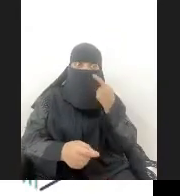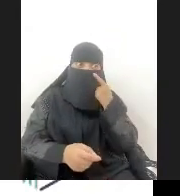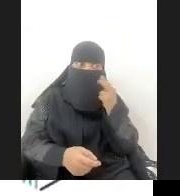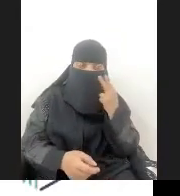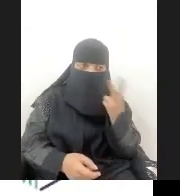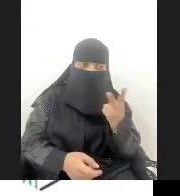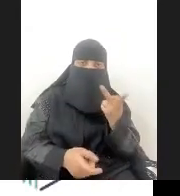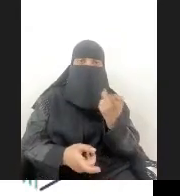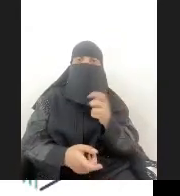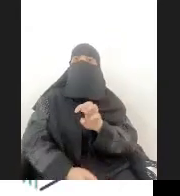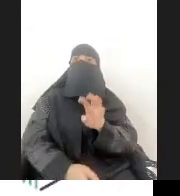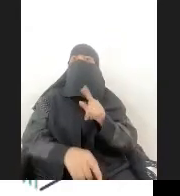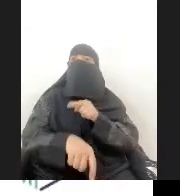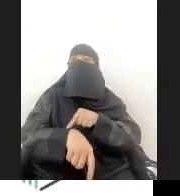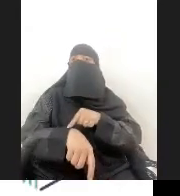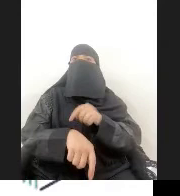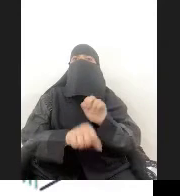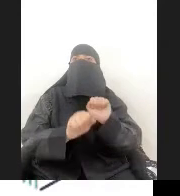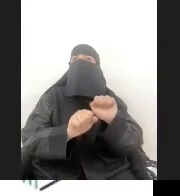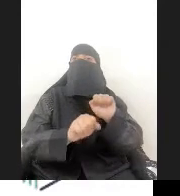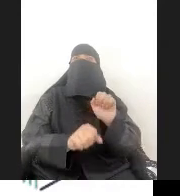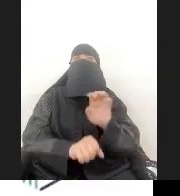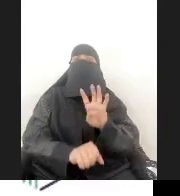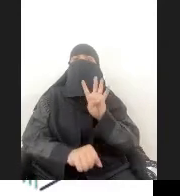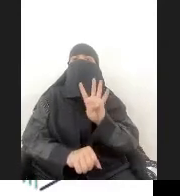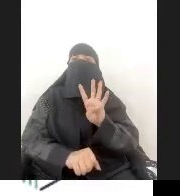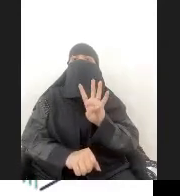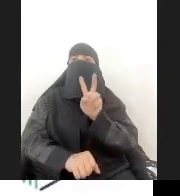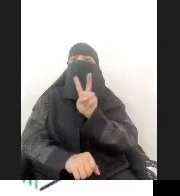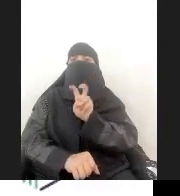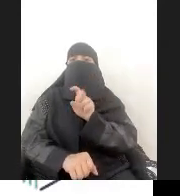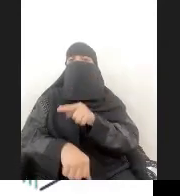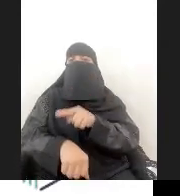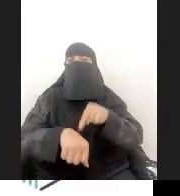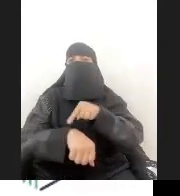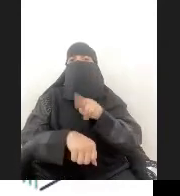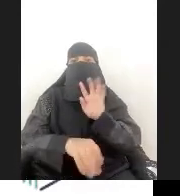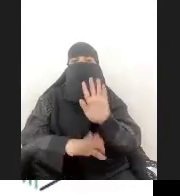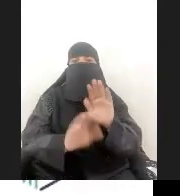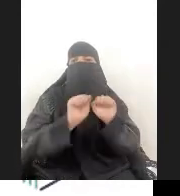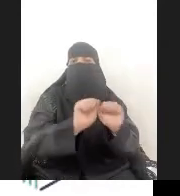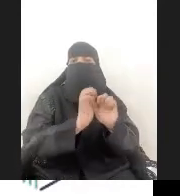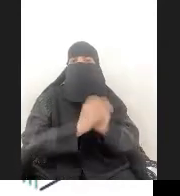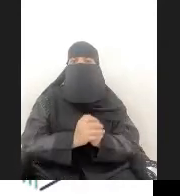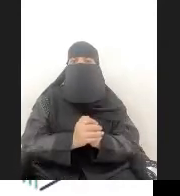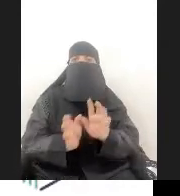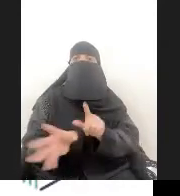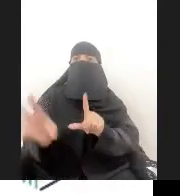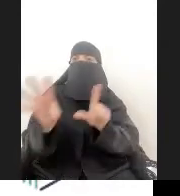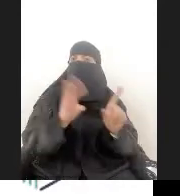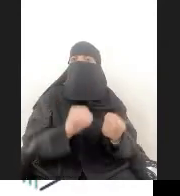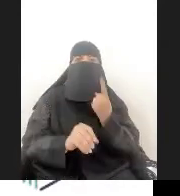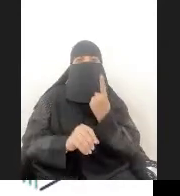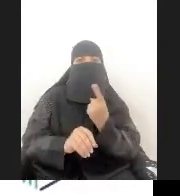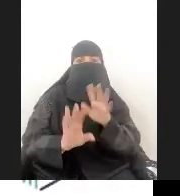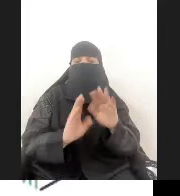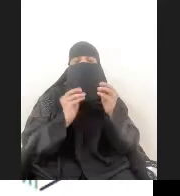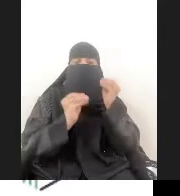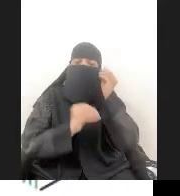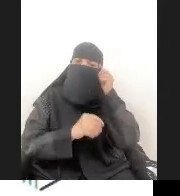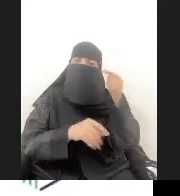تدخل مرة في اليوم إذا كان الموضوع خلال الأسبوع. بعض الطلاب ربما يقول ما عندي والله رد وأنا ما عرفت أحل